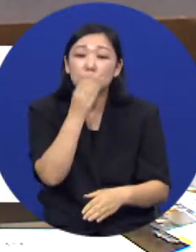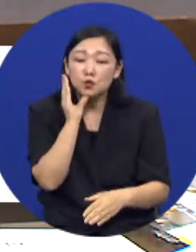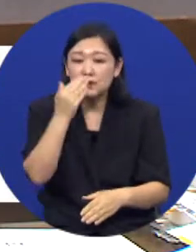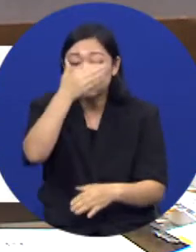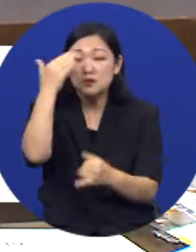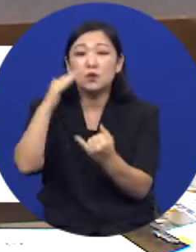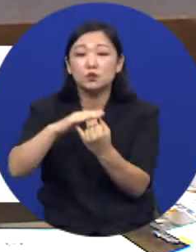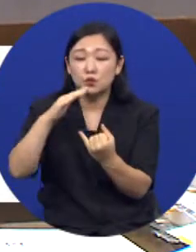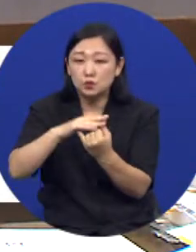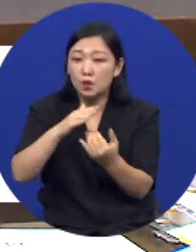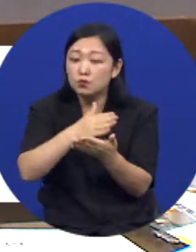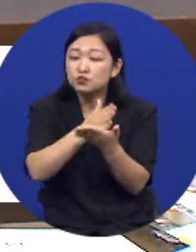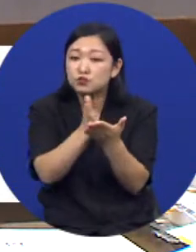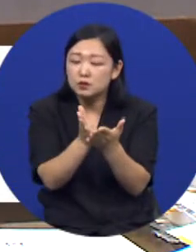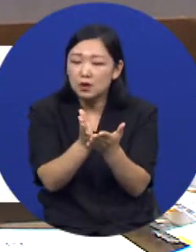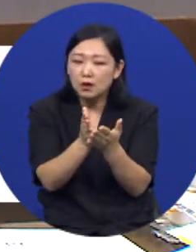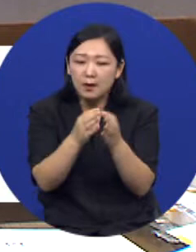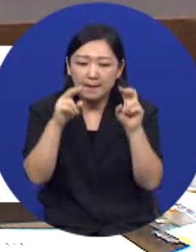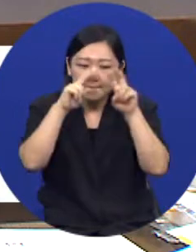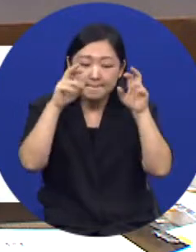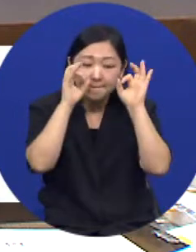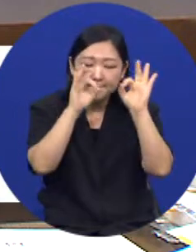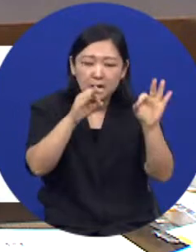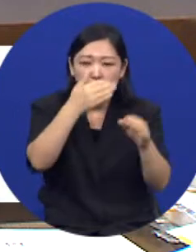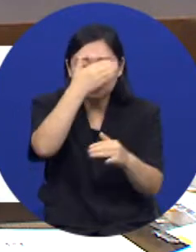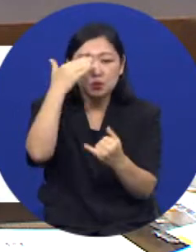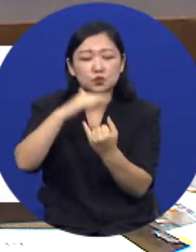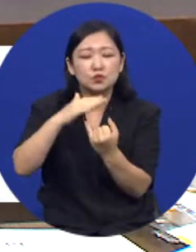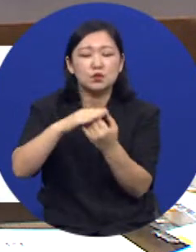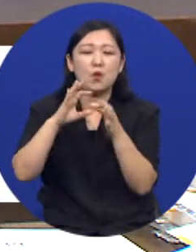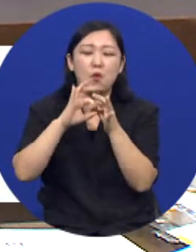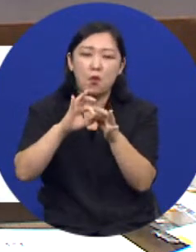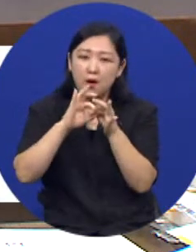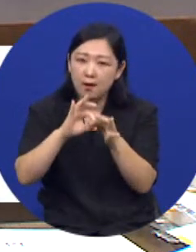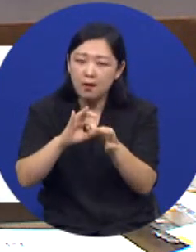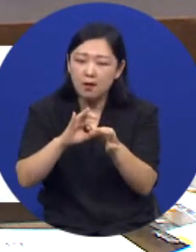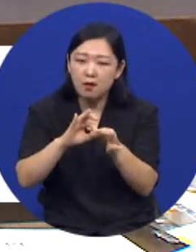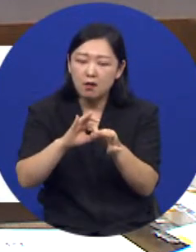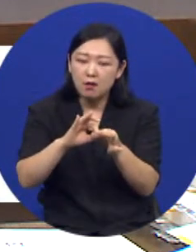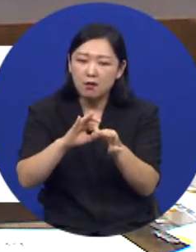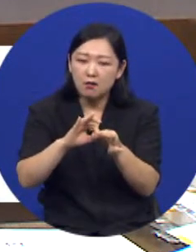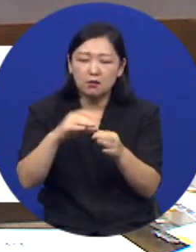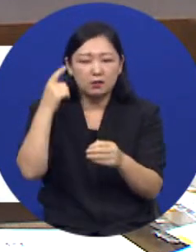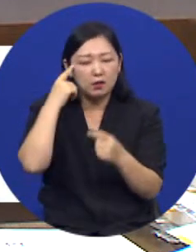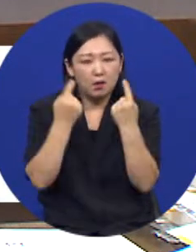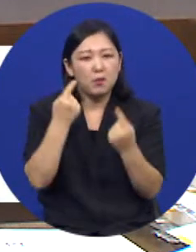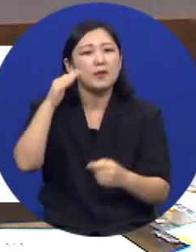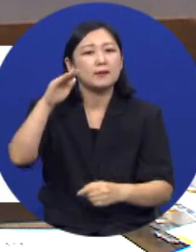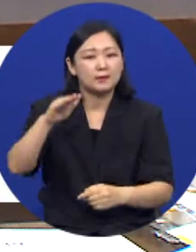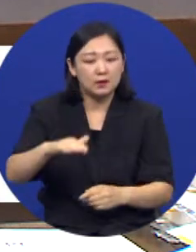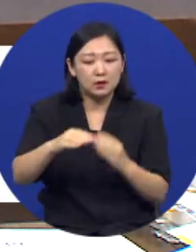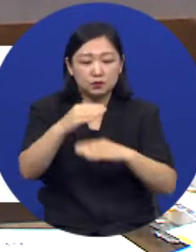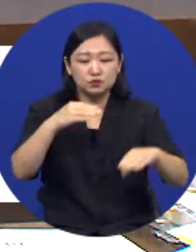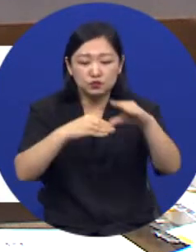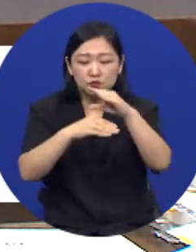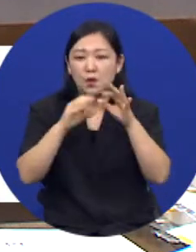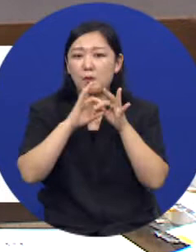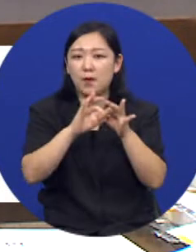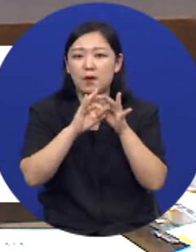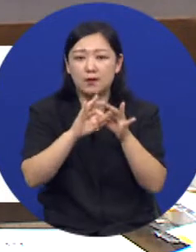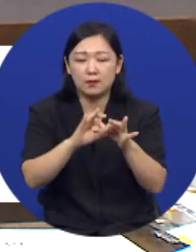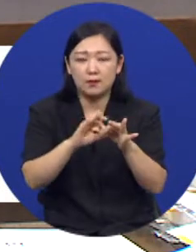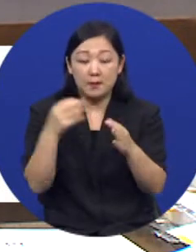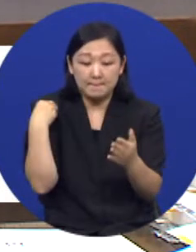분야, 이 분야를 봤더니 청소년 관련한 예산의 순위나 비중은 상당히 낮습니다. 이렇게 추경 관련해서도